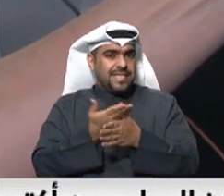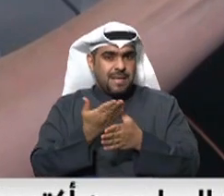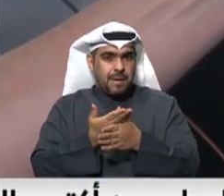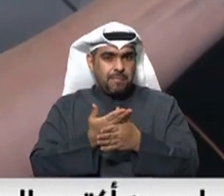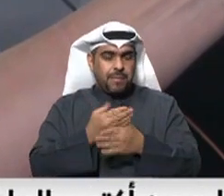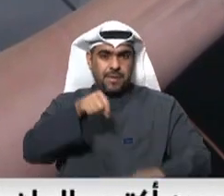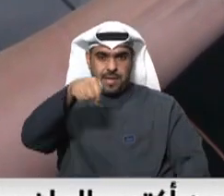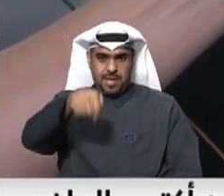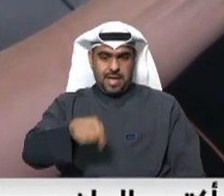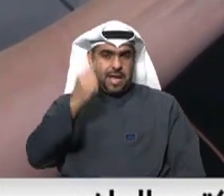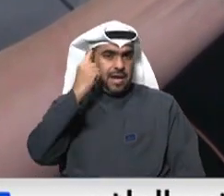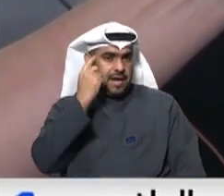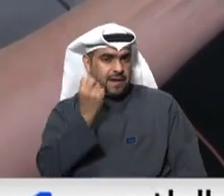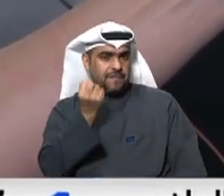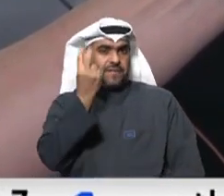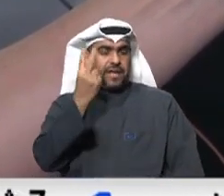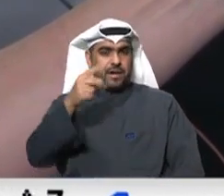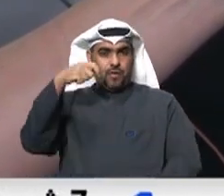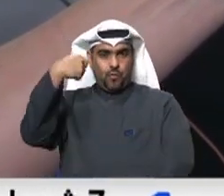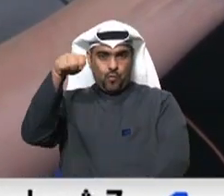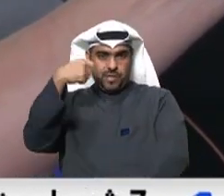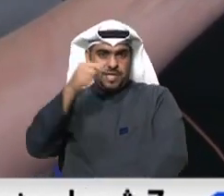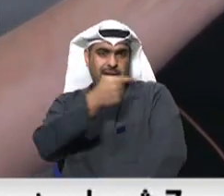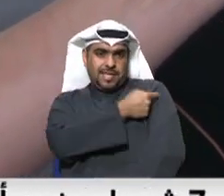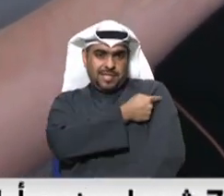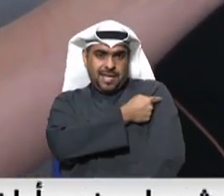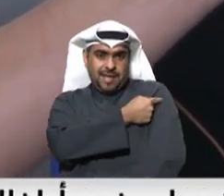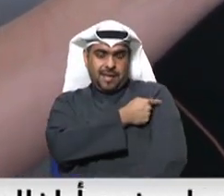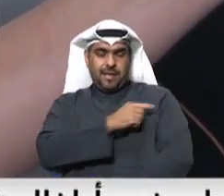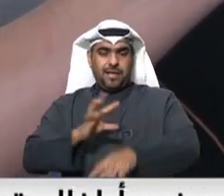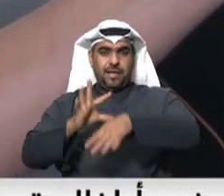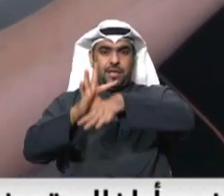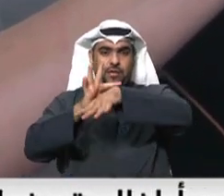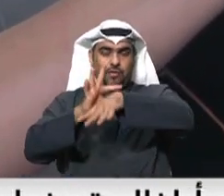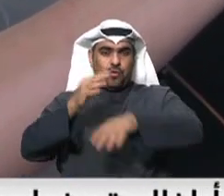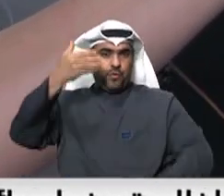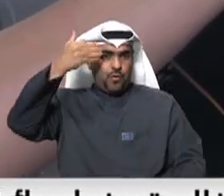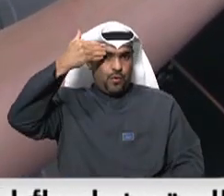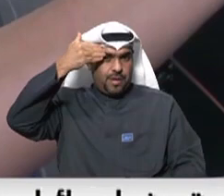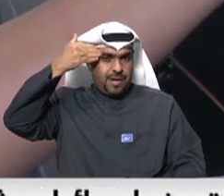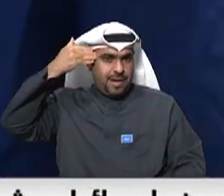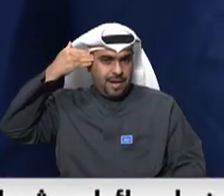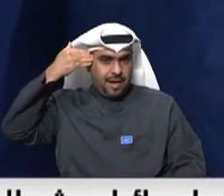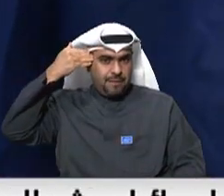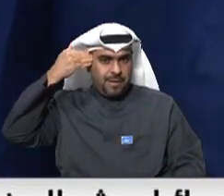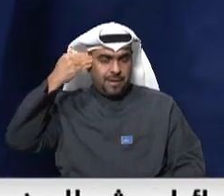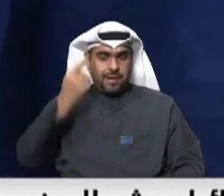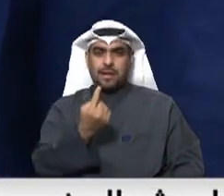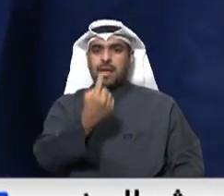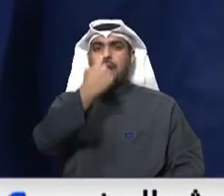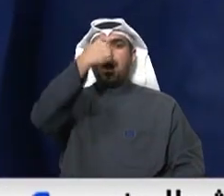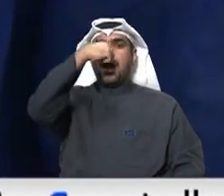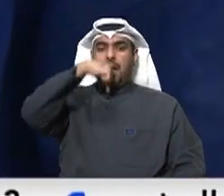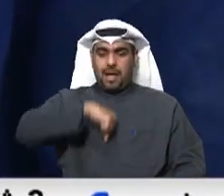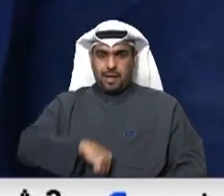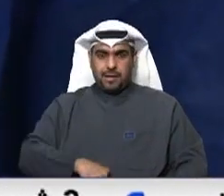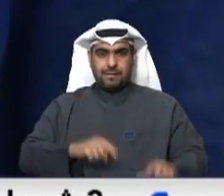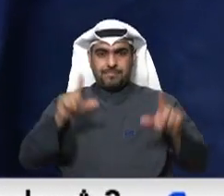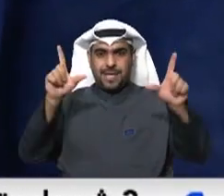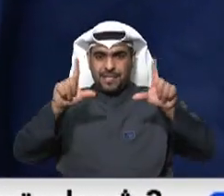الزوار في ورشه عمل لجراحه المناظير لاستئصال الاورام السرطانيه ب